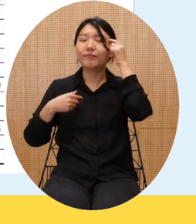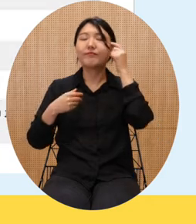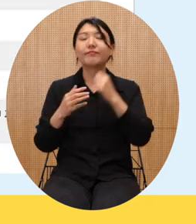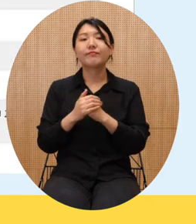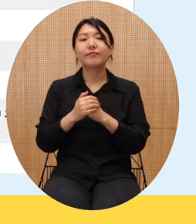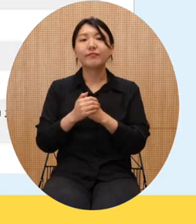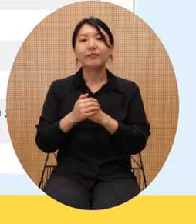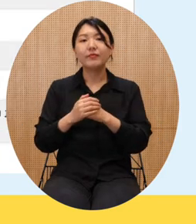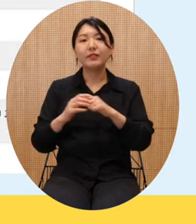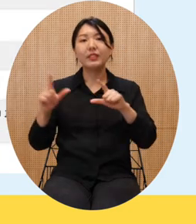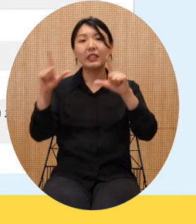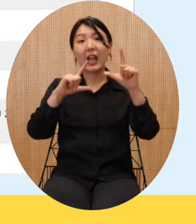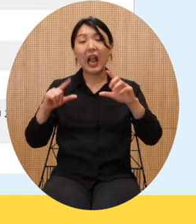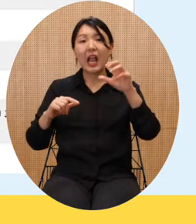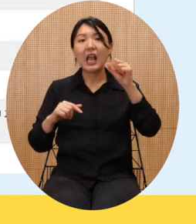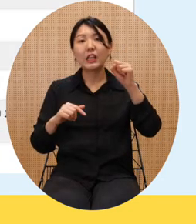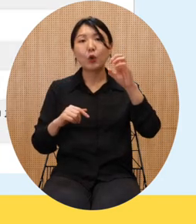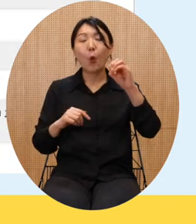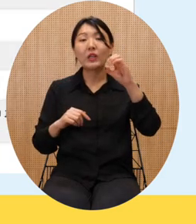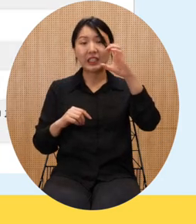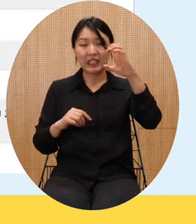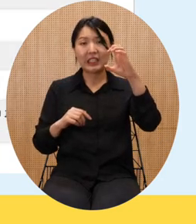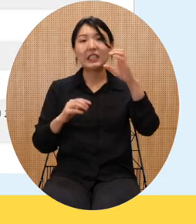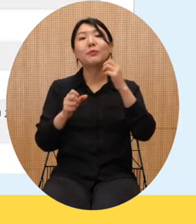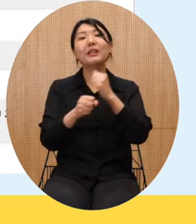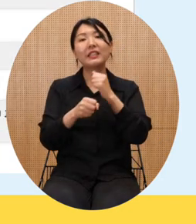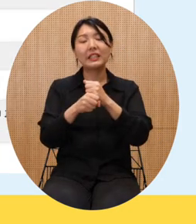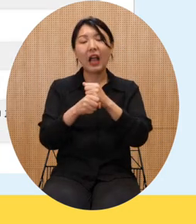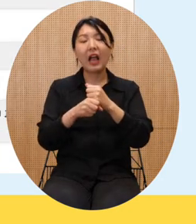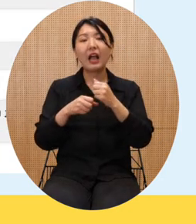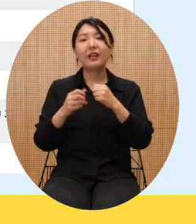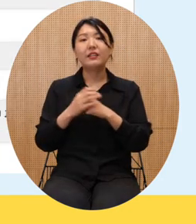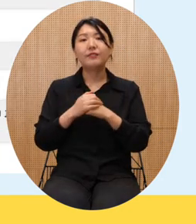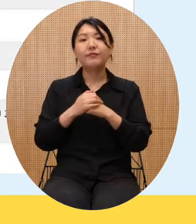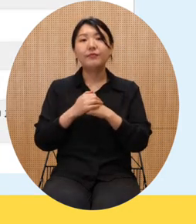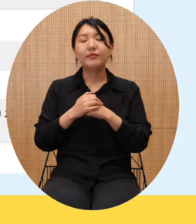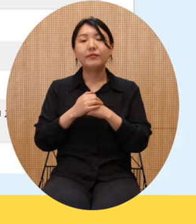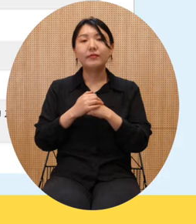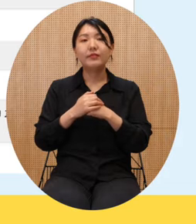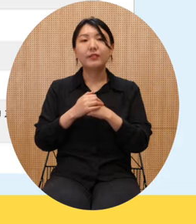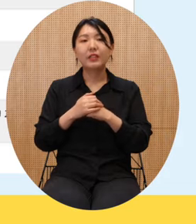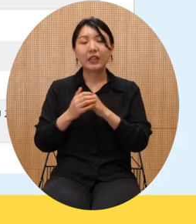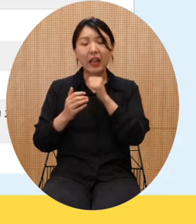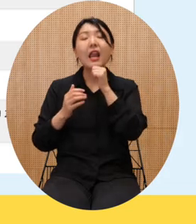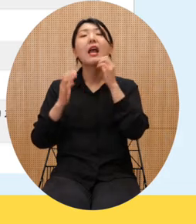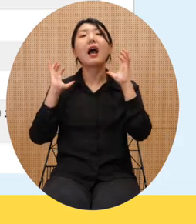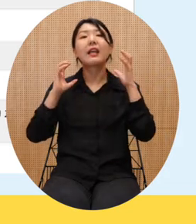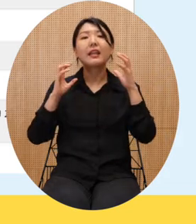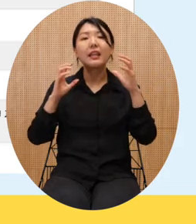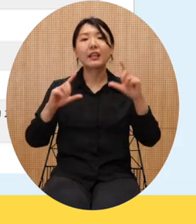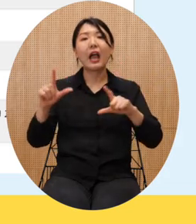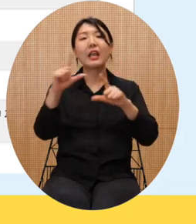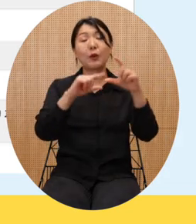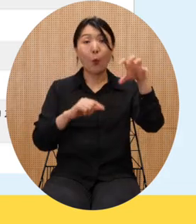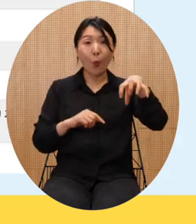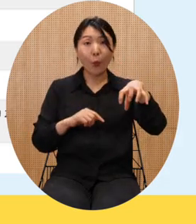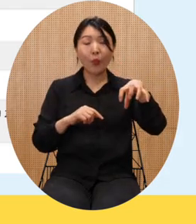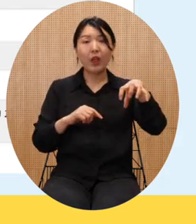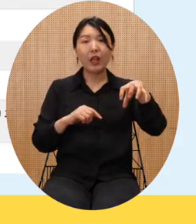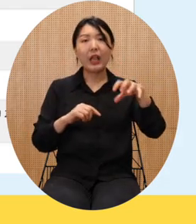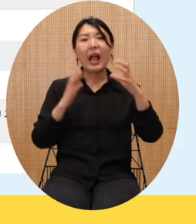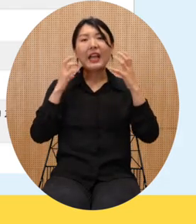36억에서 57억 정도가 소요될 것으로 예상이 되고요. 생활 SOC를 설치하자. 그 아이들이,